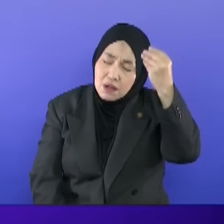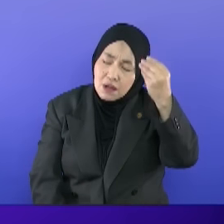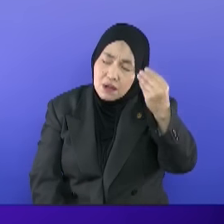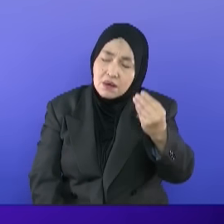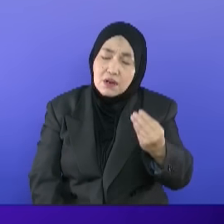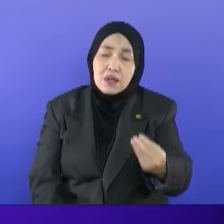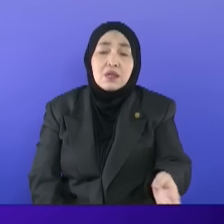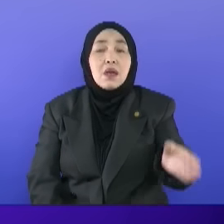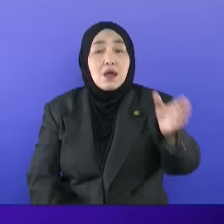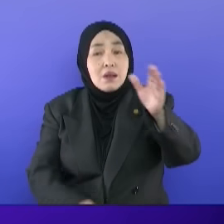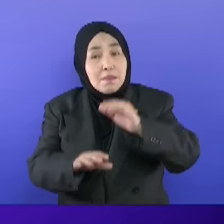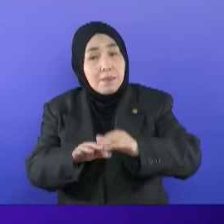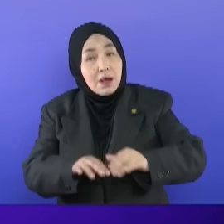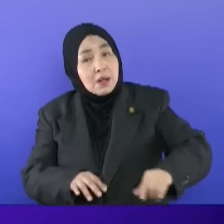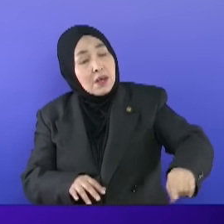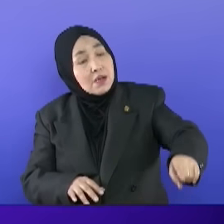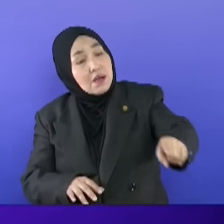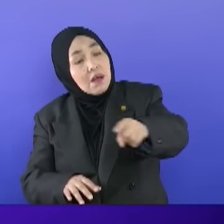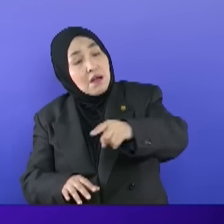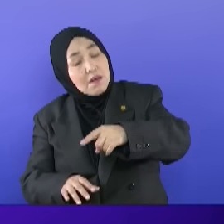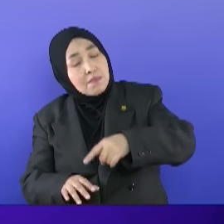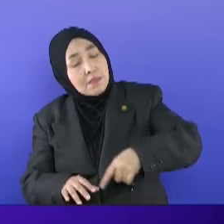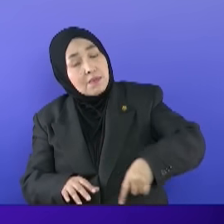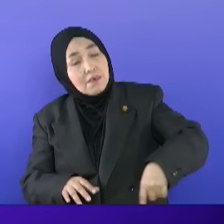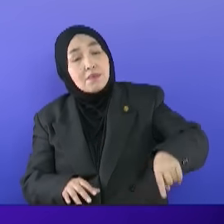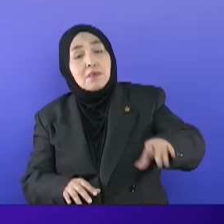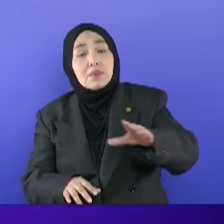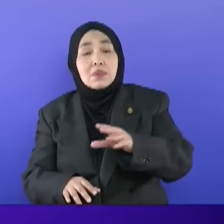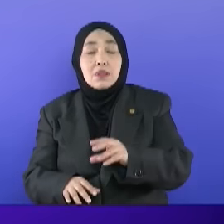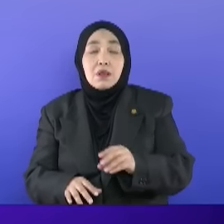anamtu alaikum